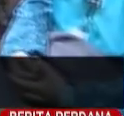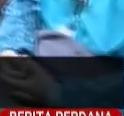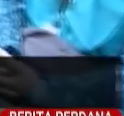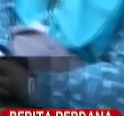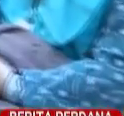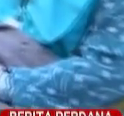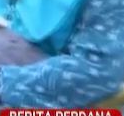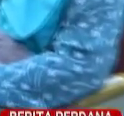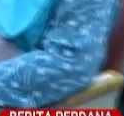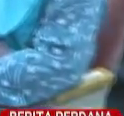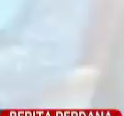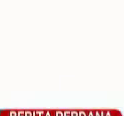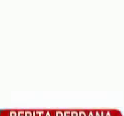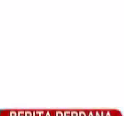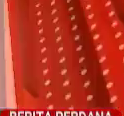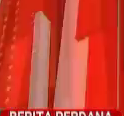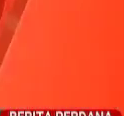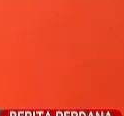terdekat.